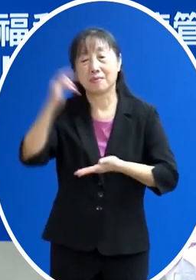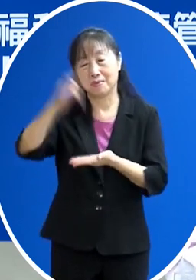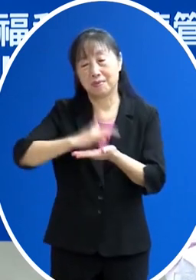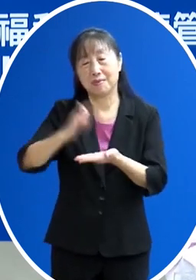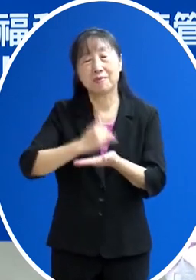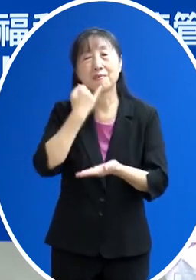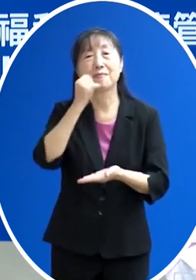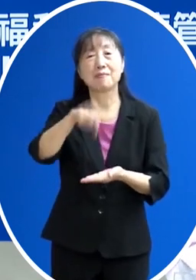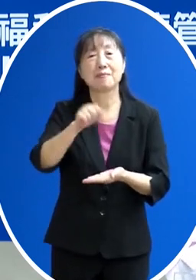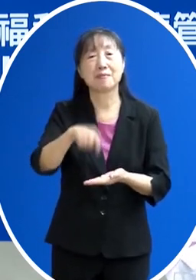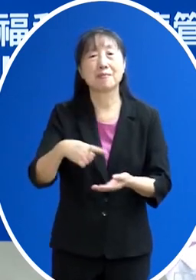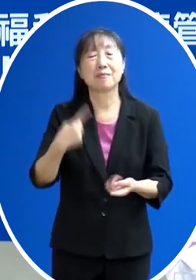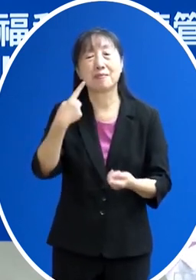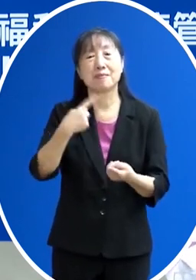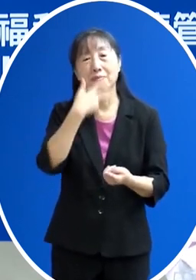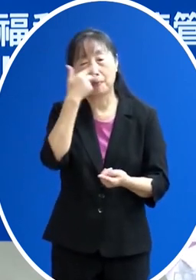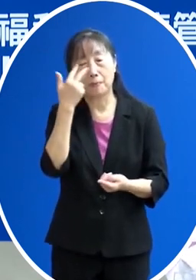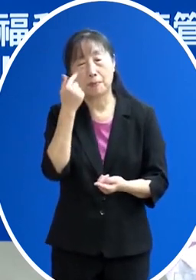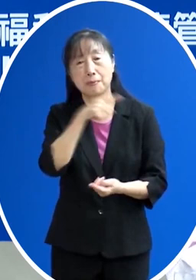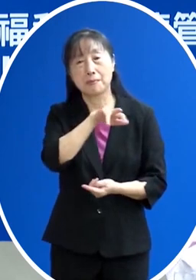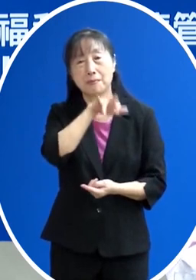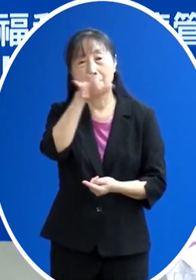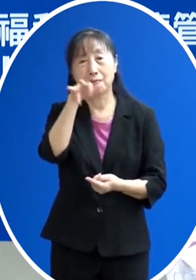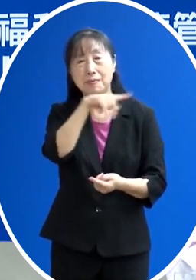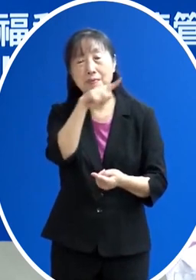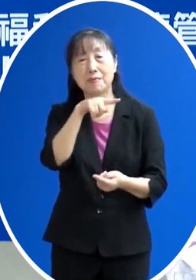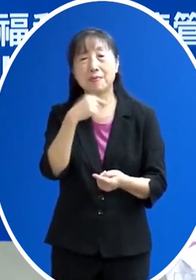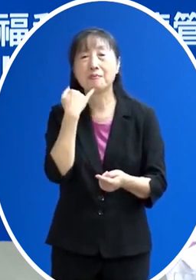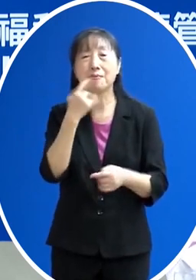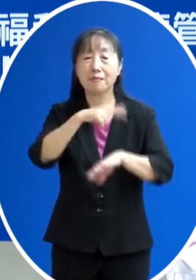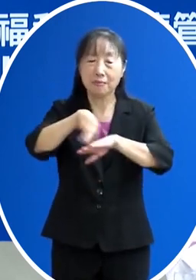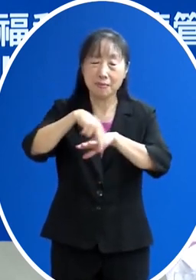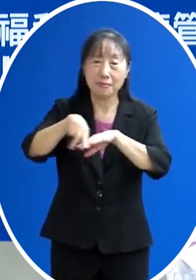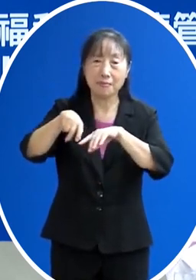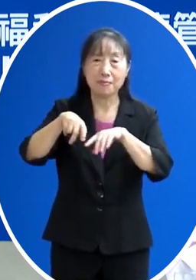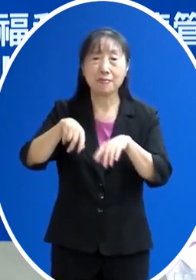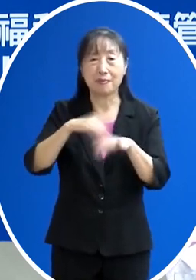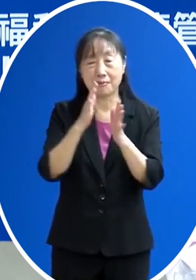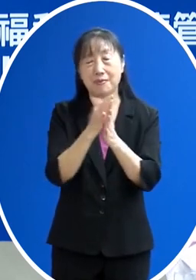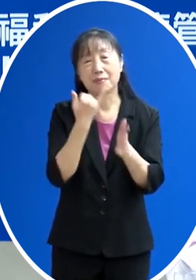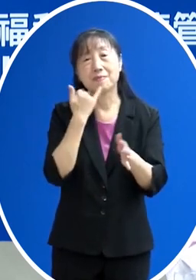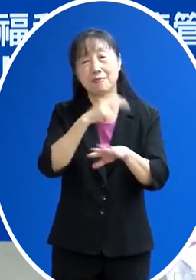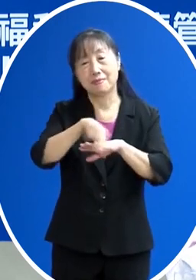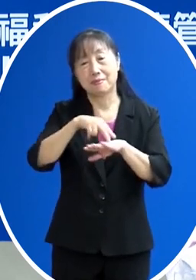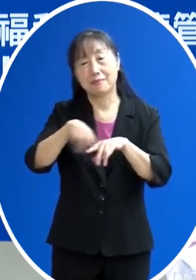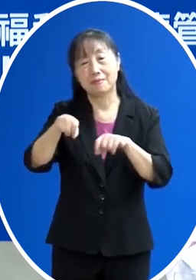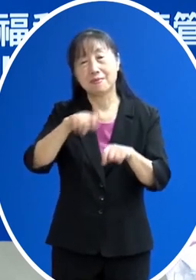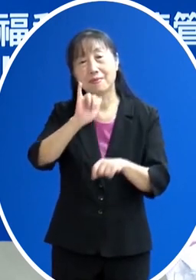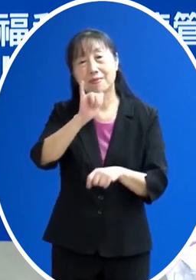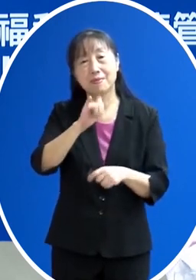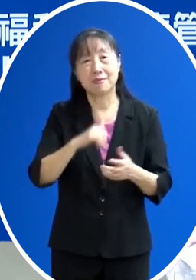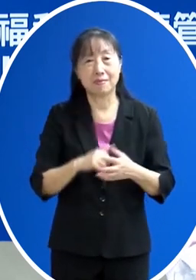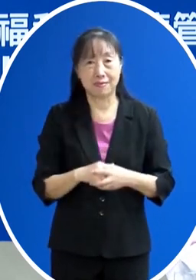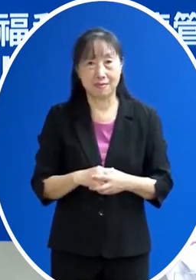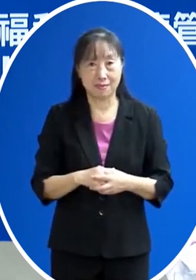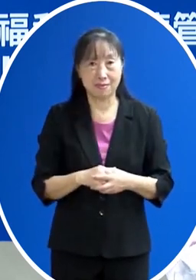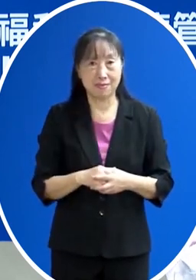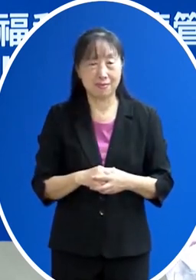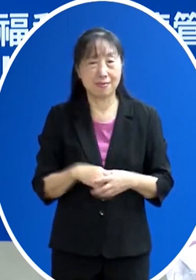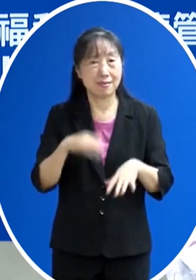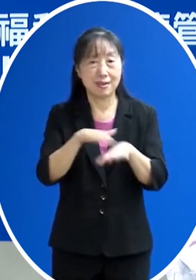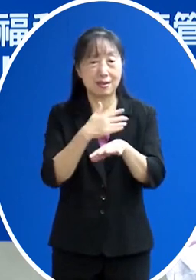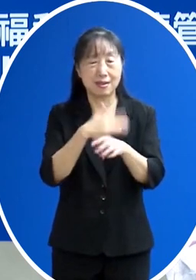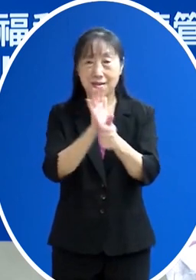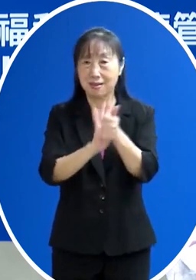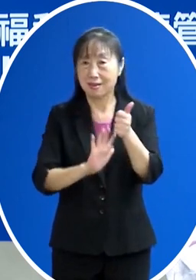可以方便我们航空公司做航线航班的这些的进一步的安排那这样子的话也就不